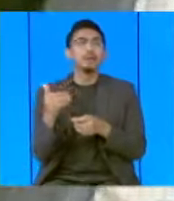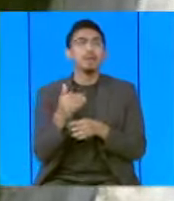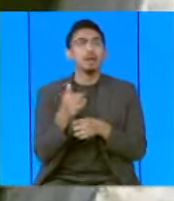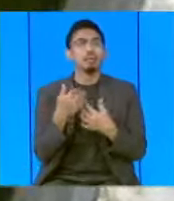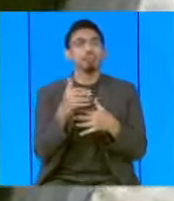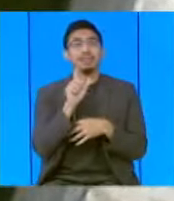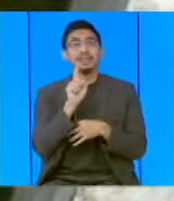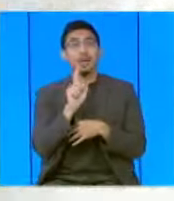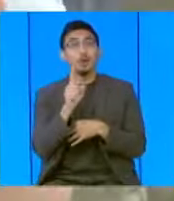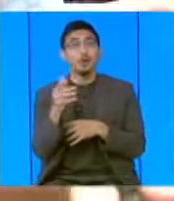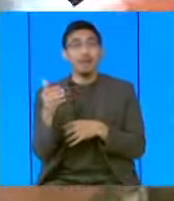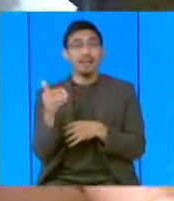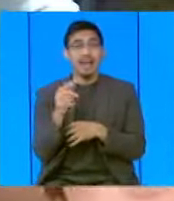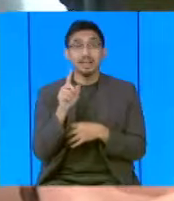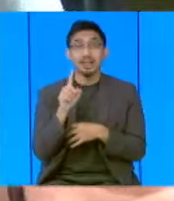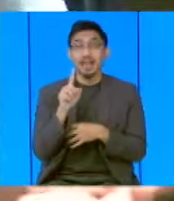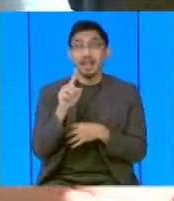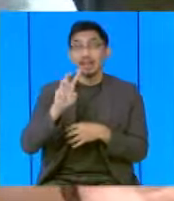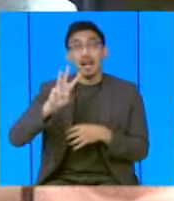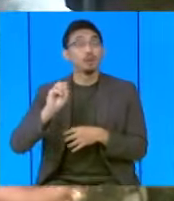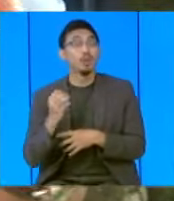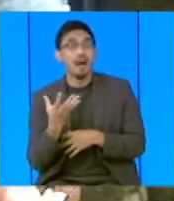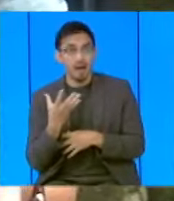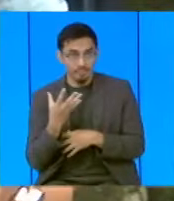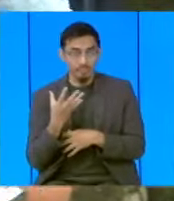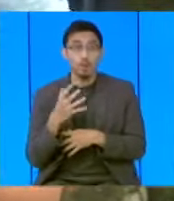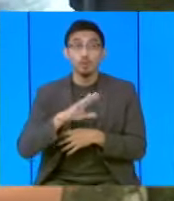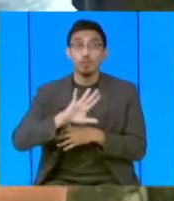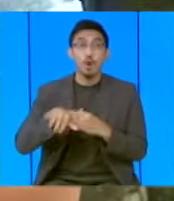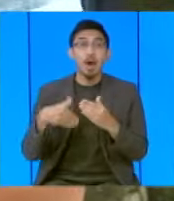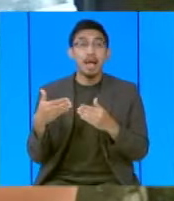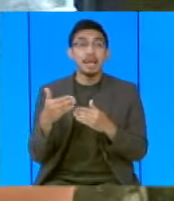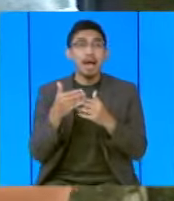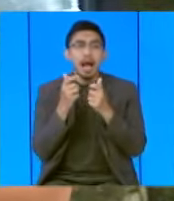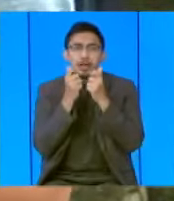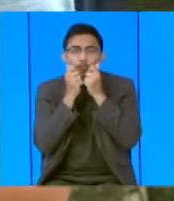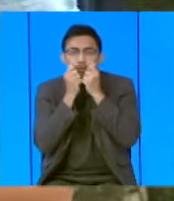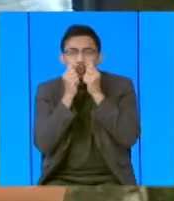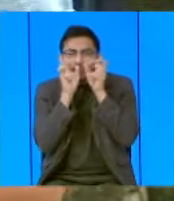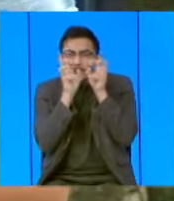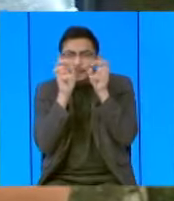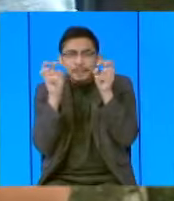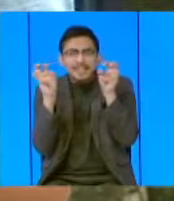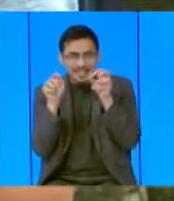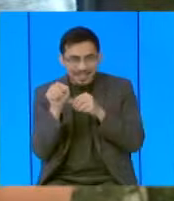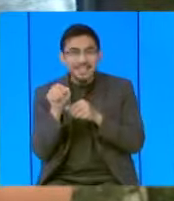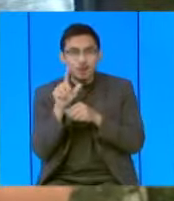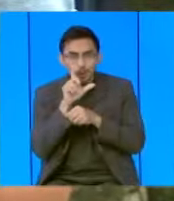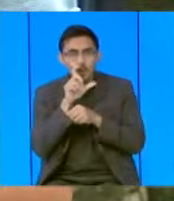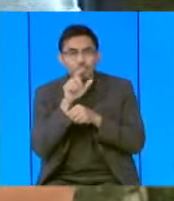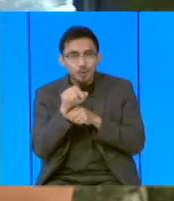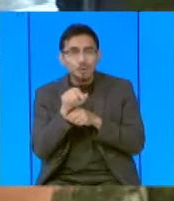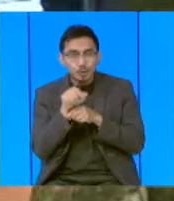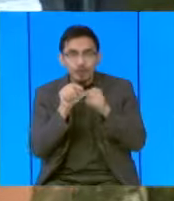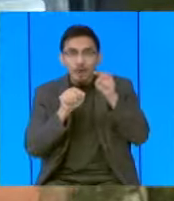per ekornya. Ikan ini kan ikannya lucu ya, warna-warni, jadi mereka happy untuk pelihara. Benar-benar hewan yang